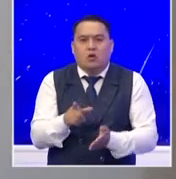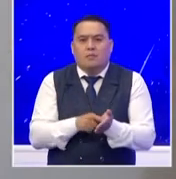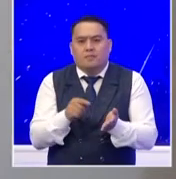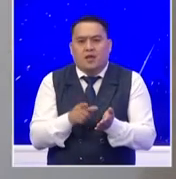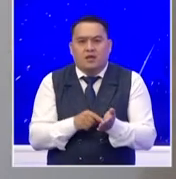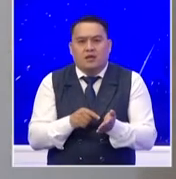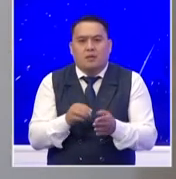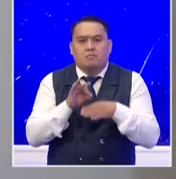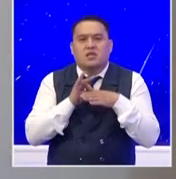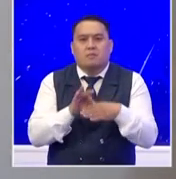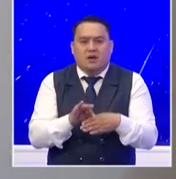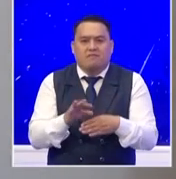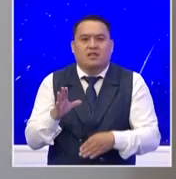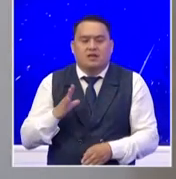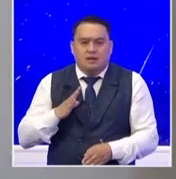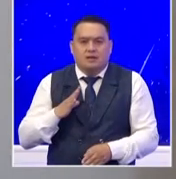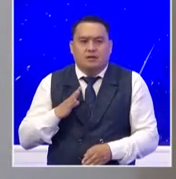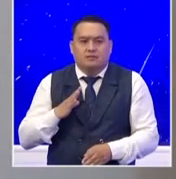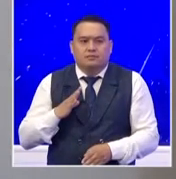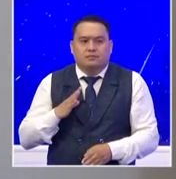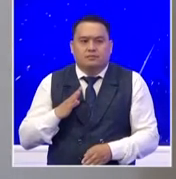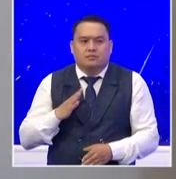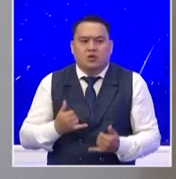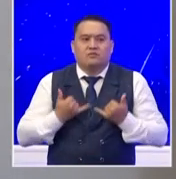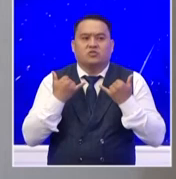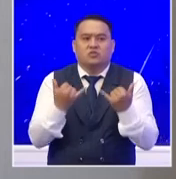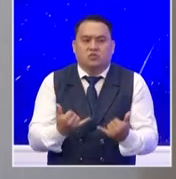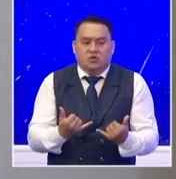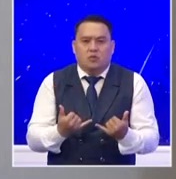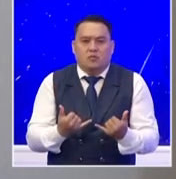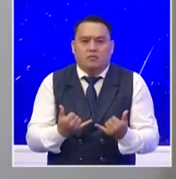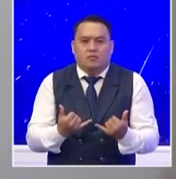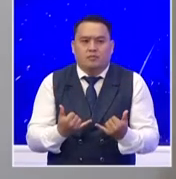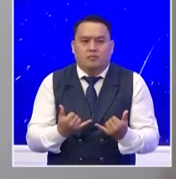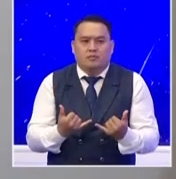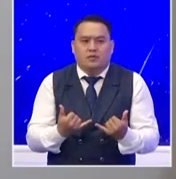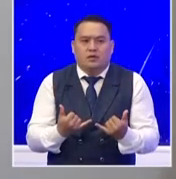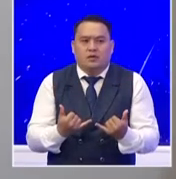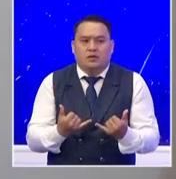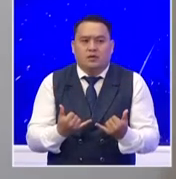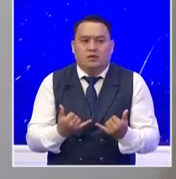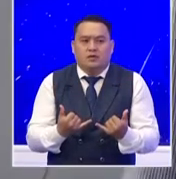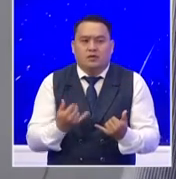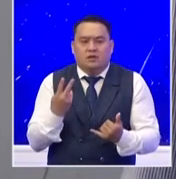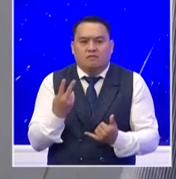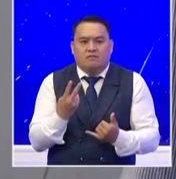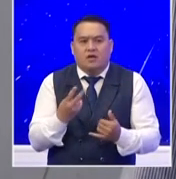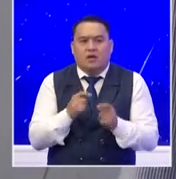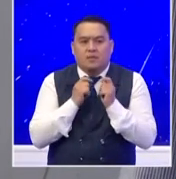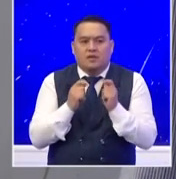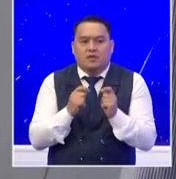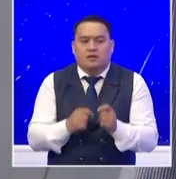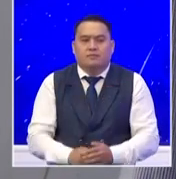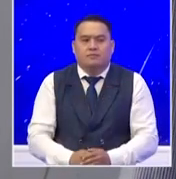пенсию, меня проводили. Меня проводили с честью и с уважением. Вот, две медали. Мы своей